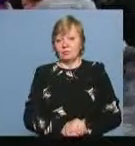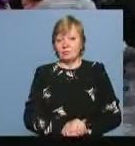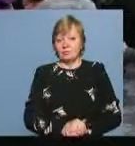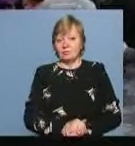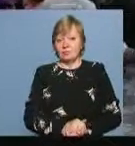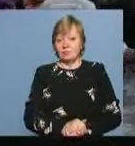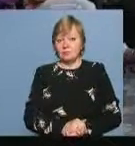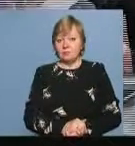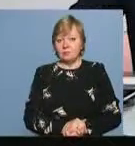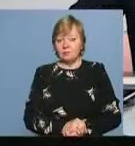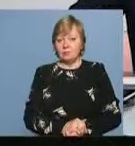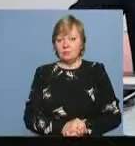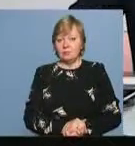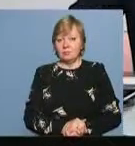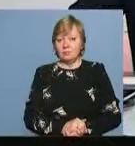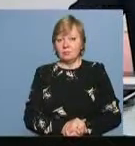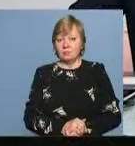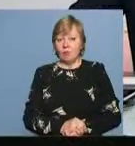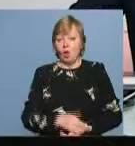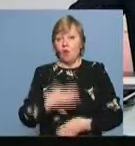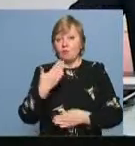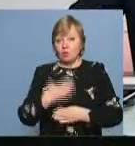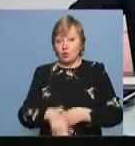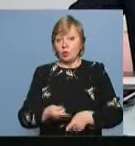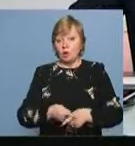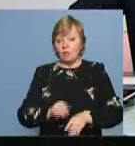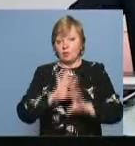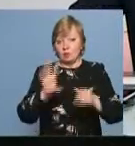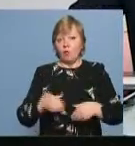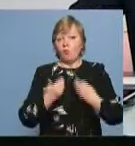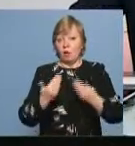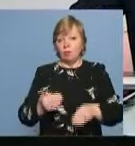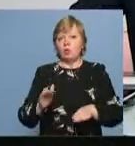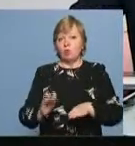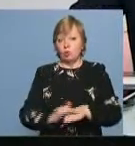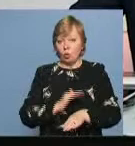Удмуртия». У меня все. Удачного